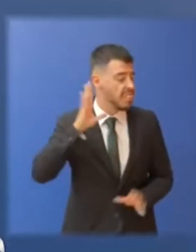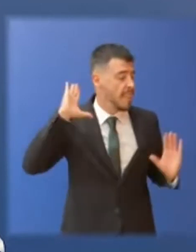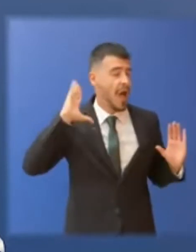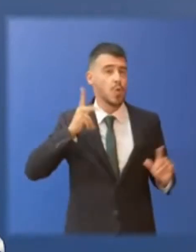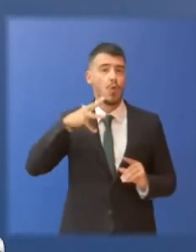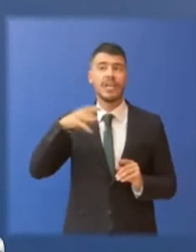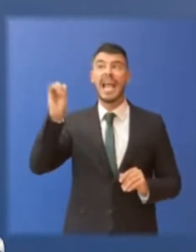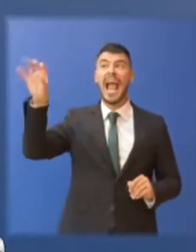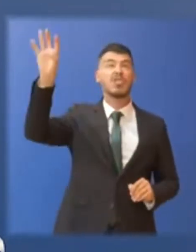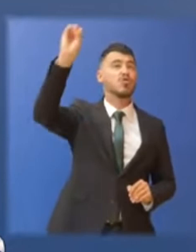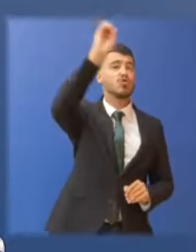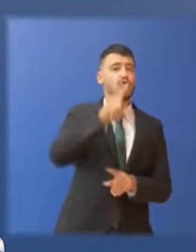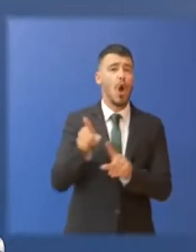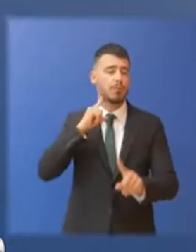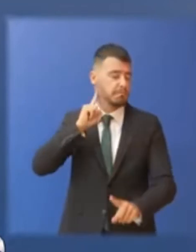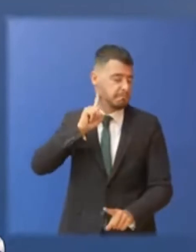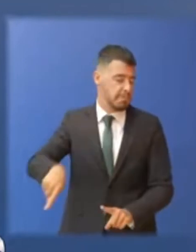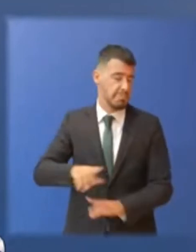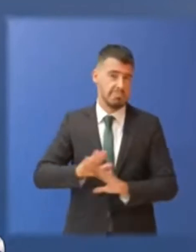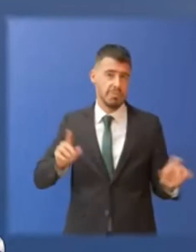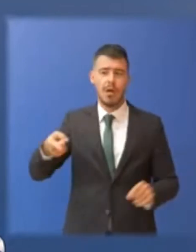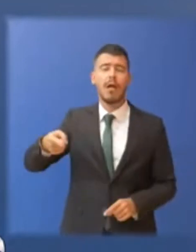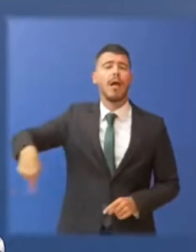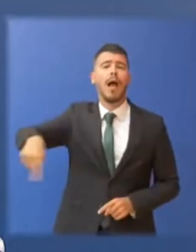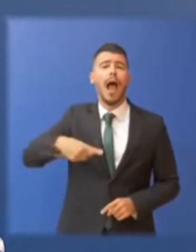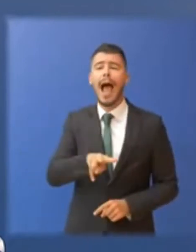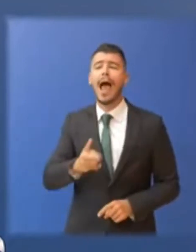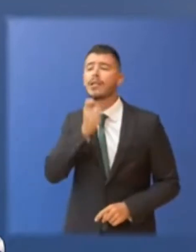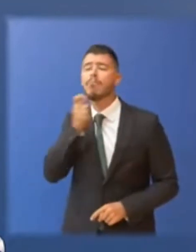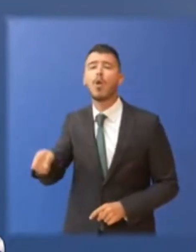να σηκώνει σκόνη και θόρυβο, που καμιά βελτίωση στην